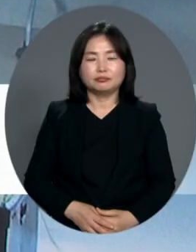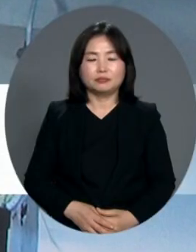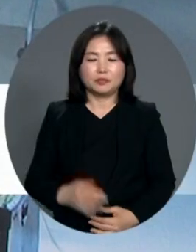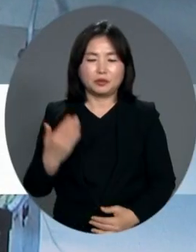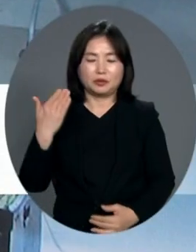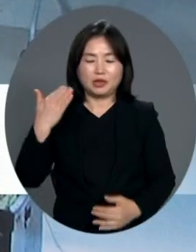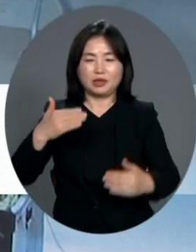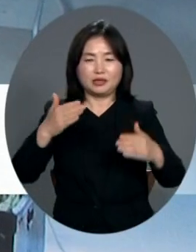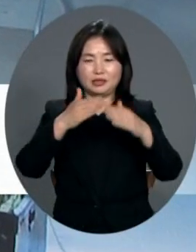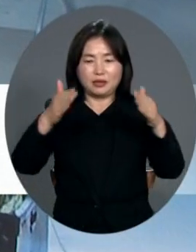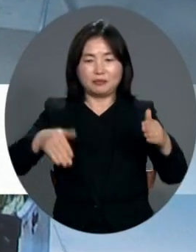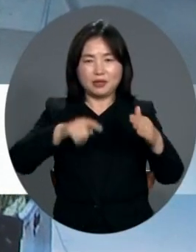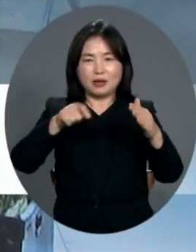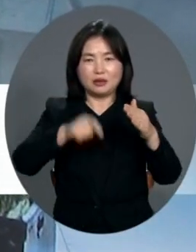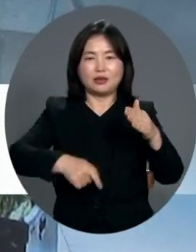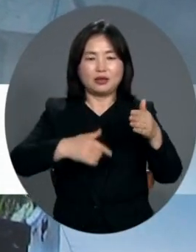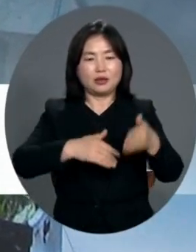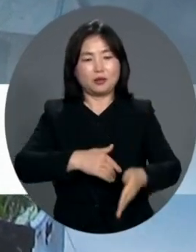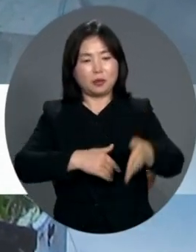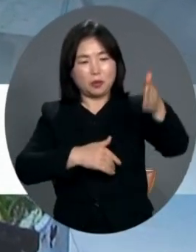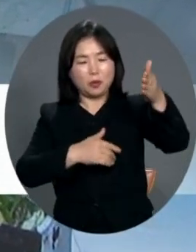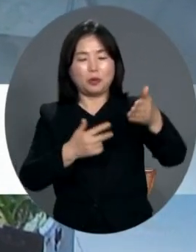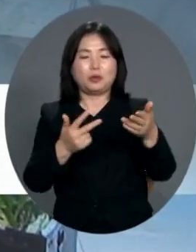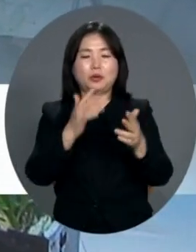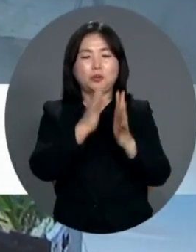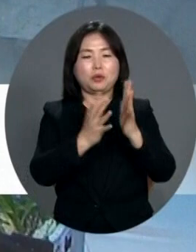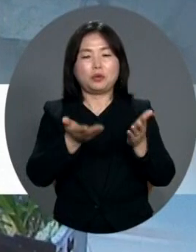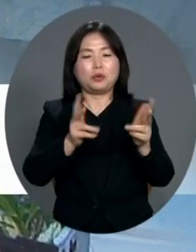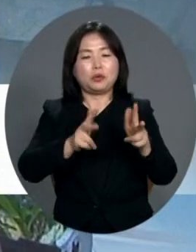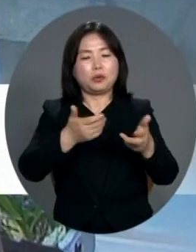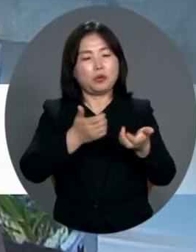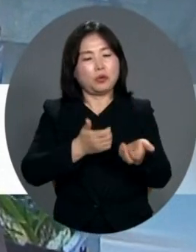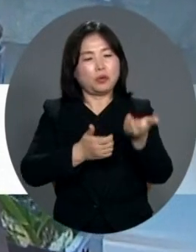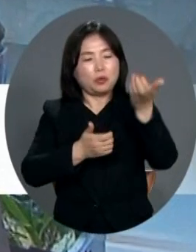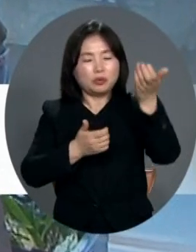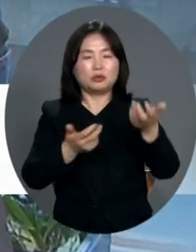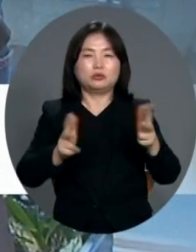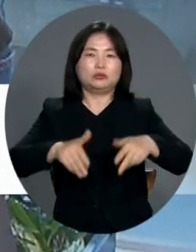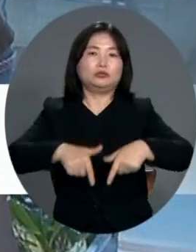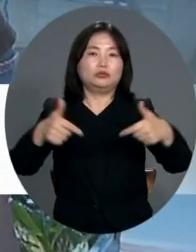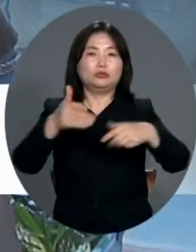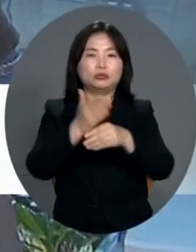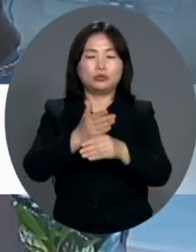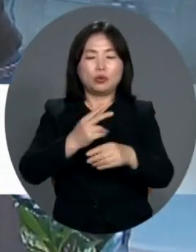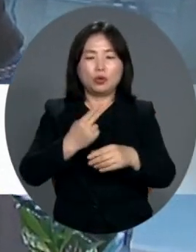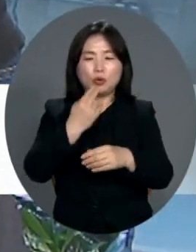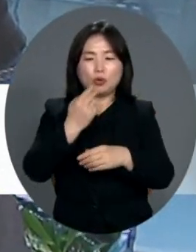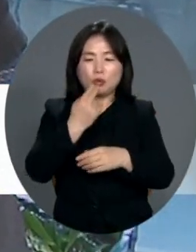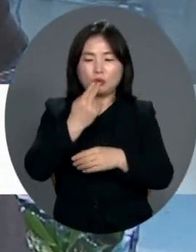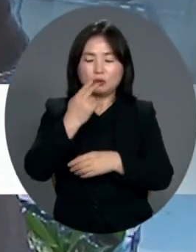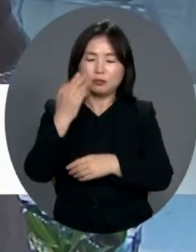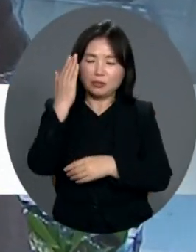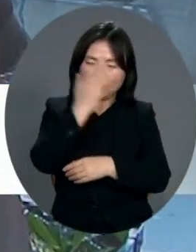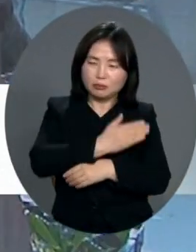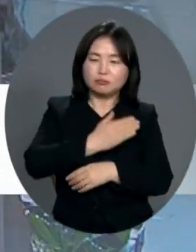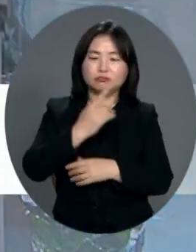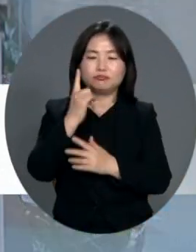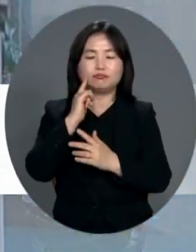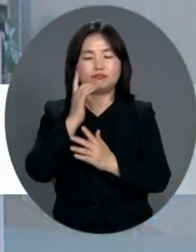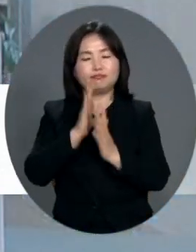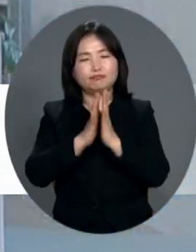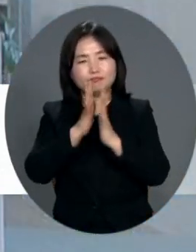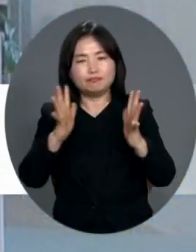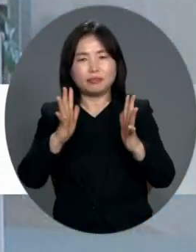최근 건물이나 사무실 벽에 수직 정원을 설치하는 곳이 늘어나고 있습니다. 실내 공기질을 개선하고 공간도 푸르게